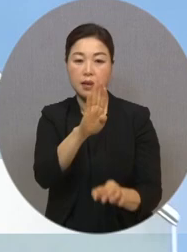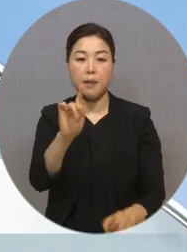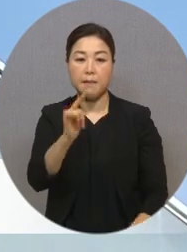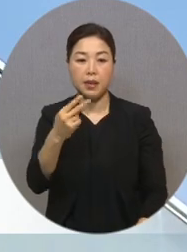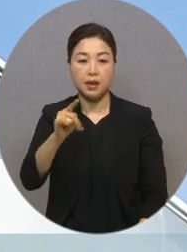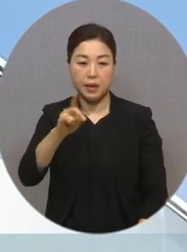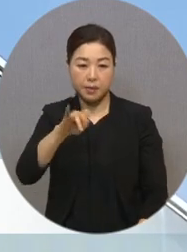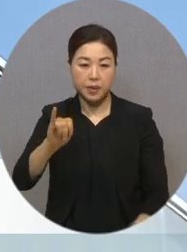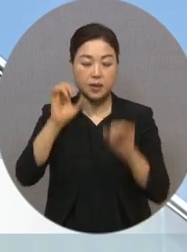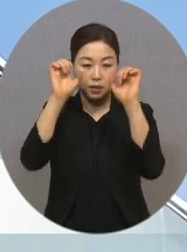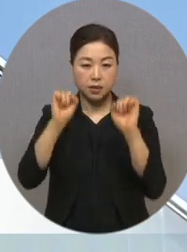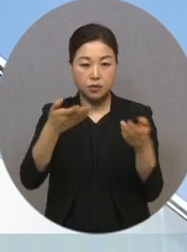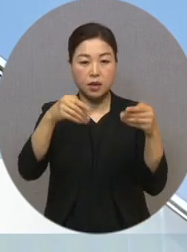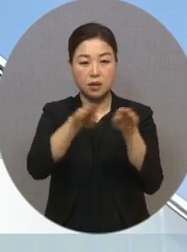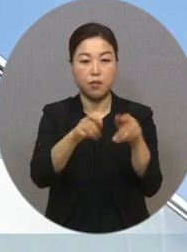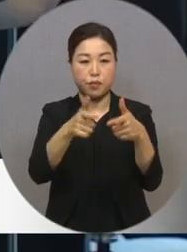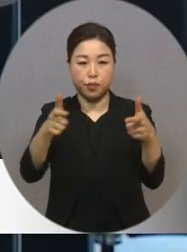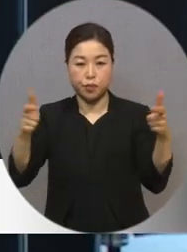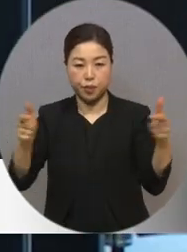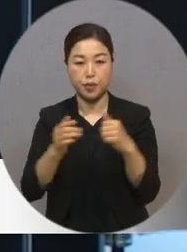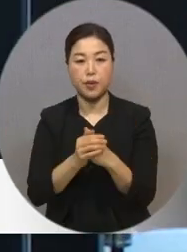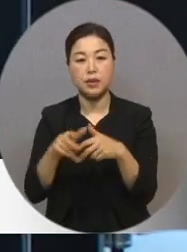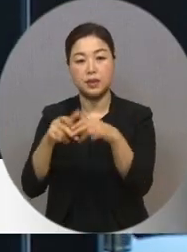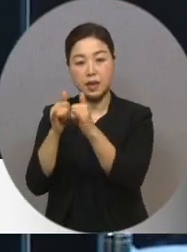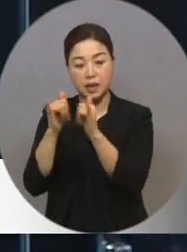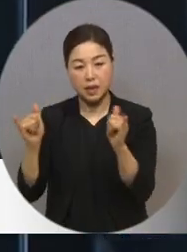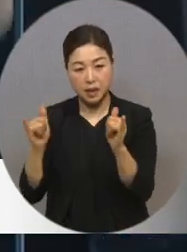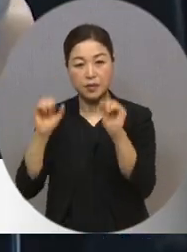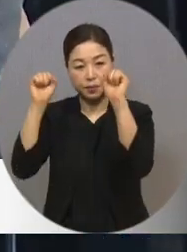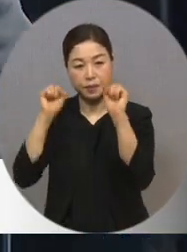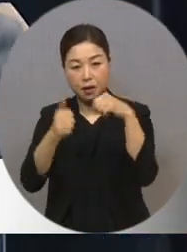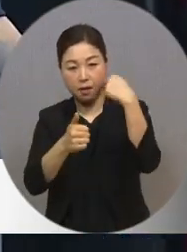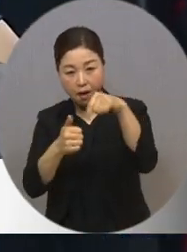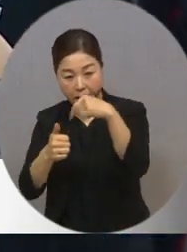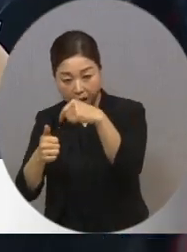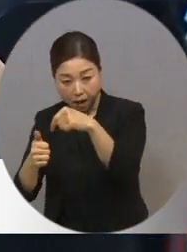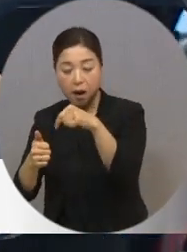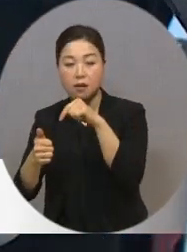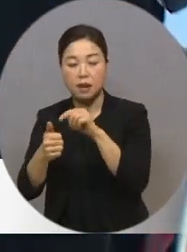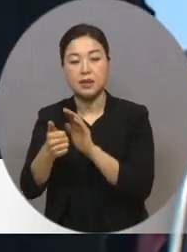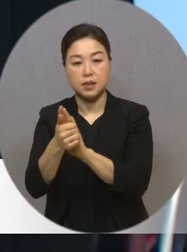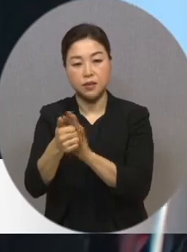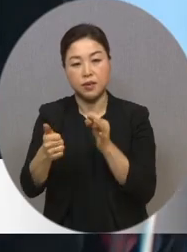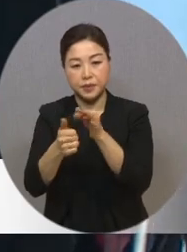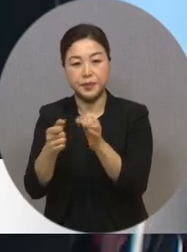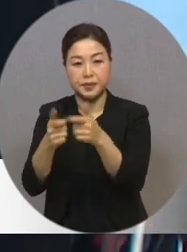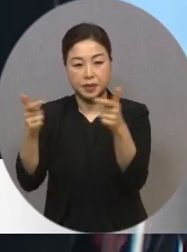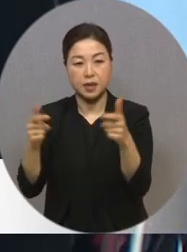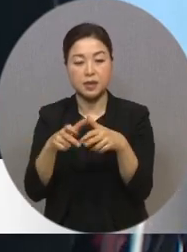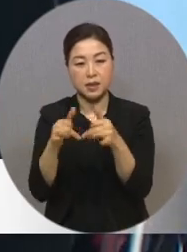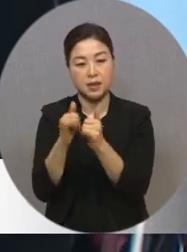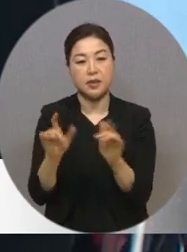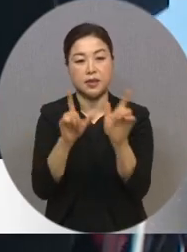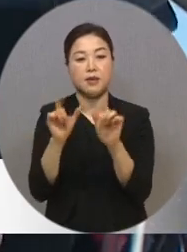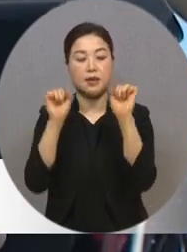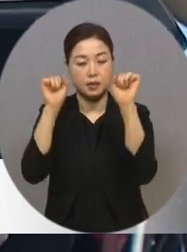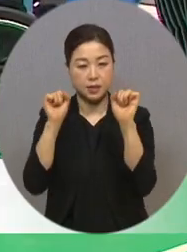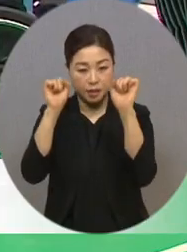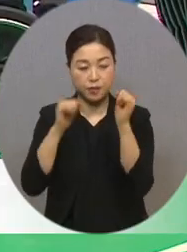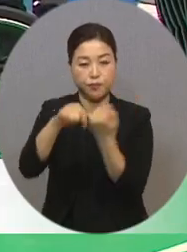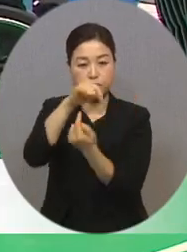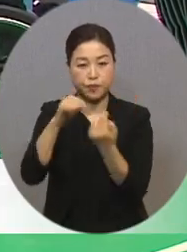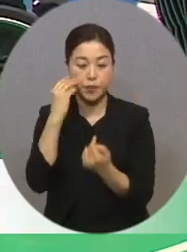확충하고 장애인 스포츠 강좌 이용권 수 대상과 지원금을대 하는 등 장애인 생활 지육 활성화